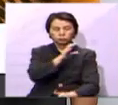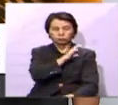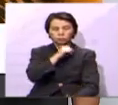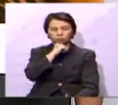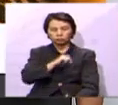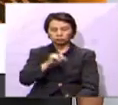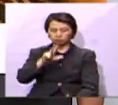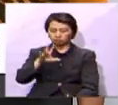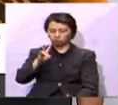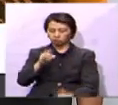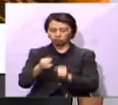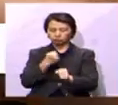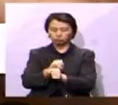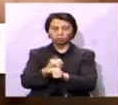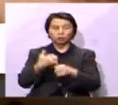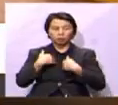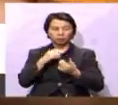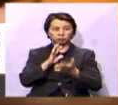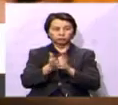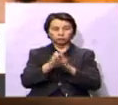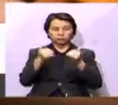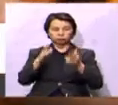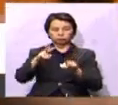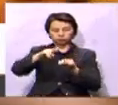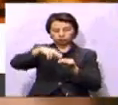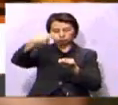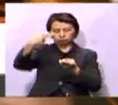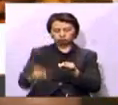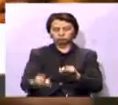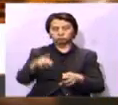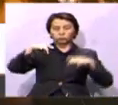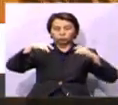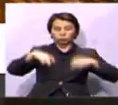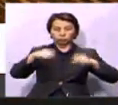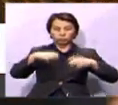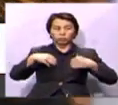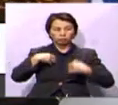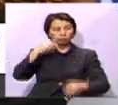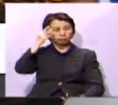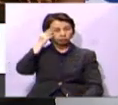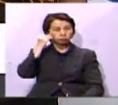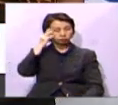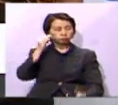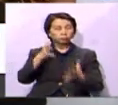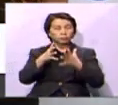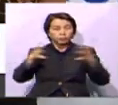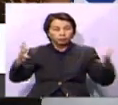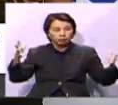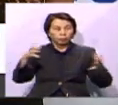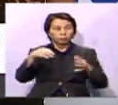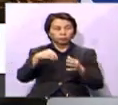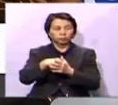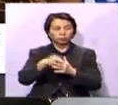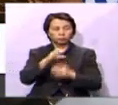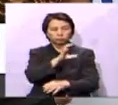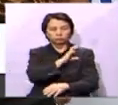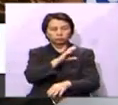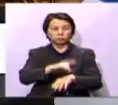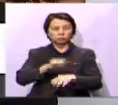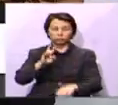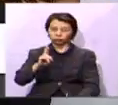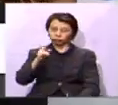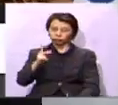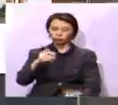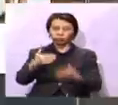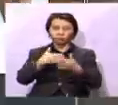37 tahun ini yang pernah menjadi atlet terjun skuad Australia mempunyai pengalaman luas dalam kejurulatihan di United Kingdom